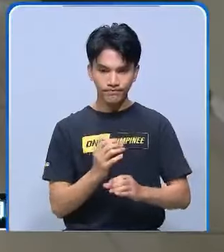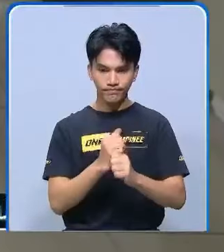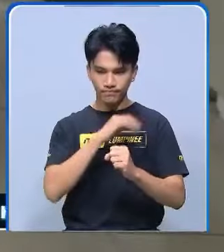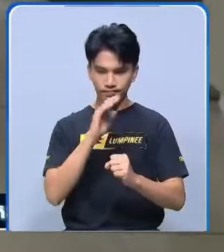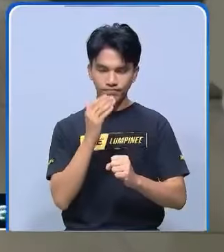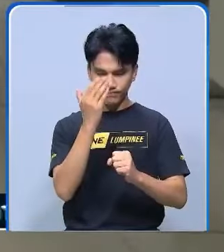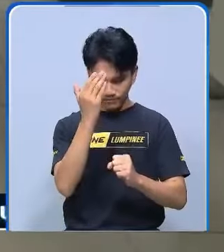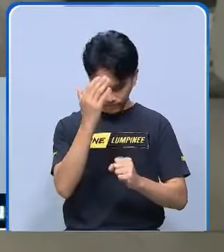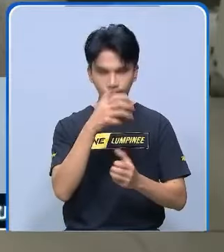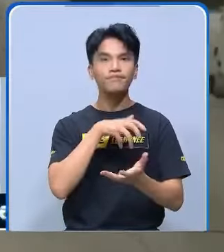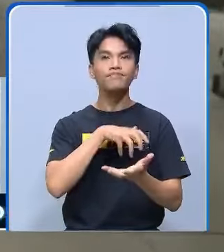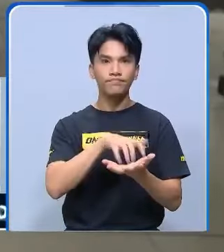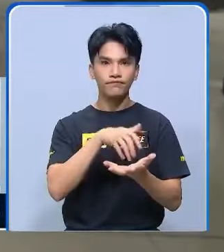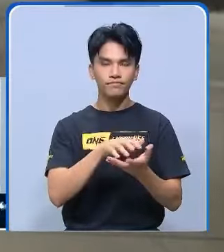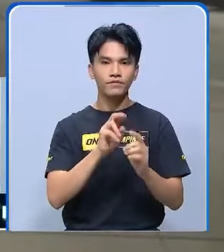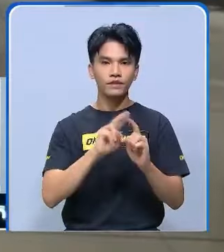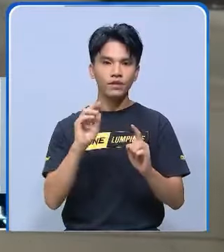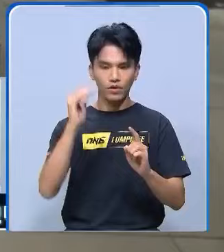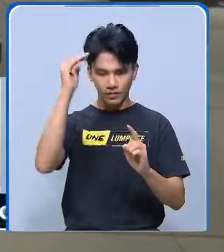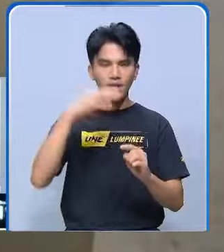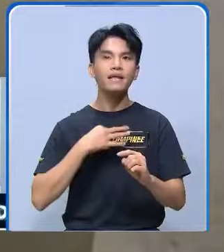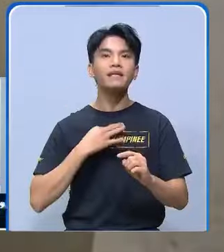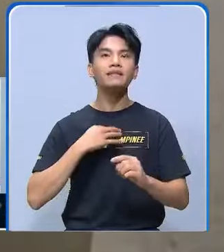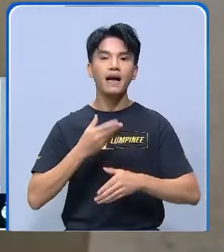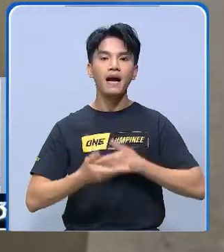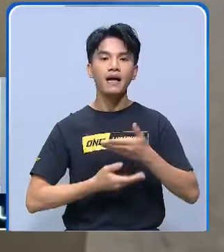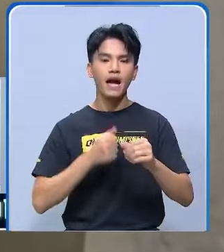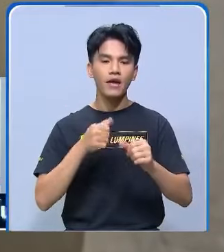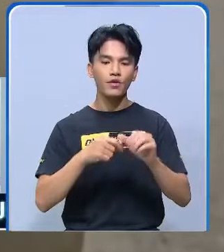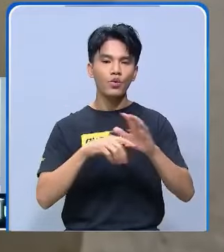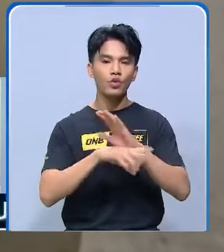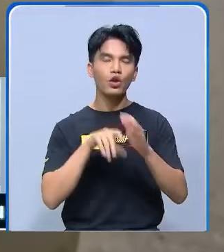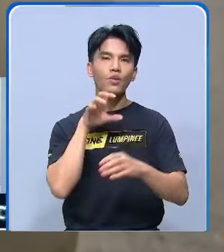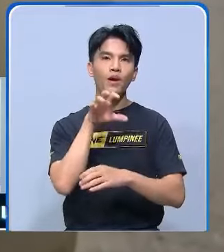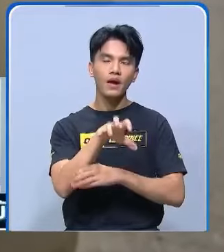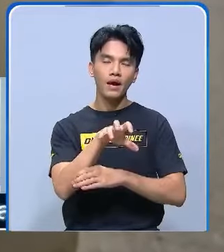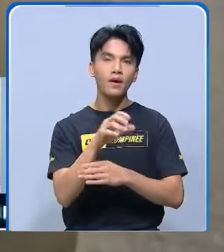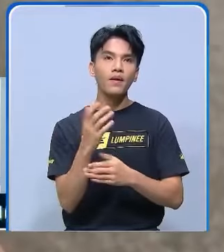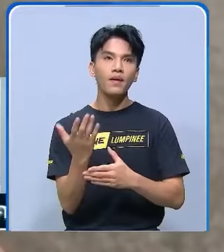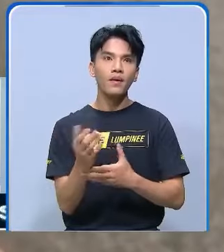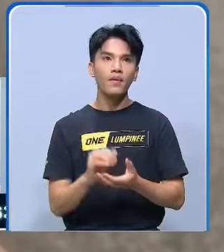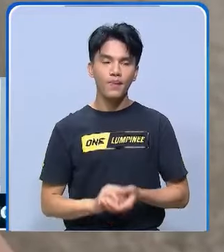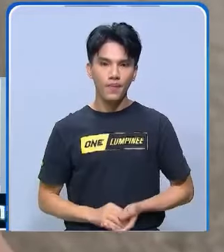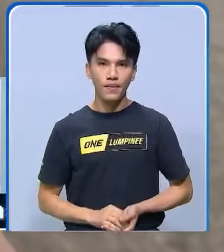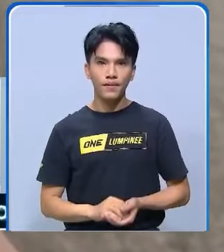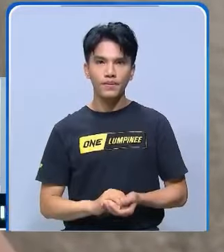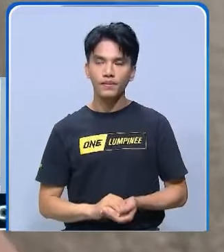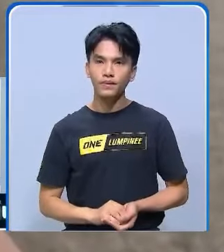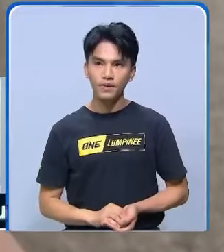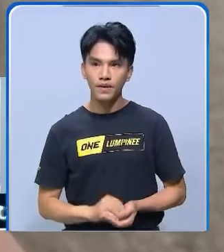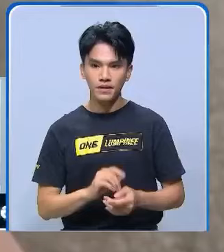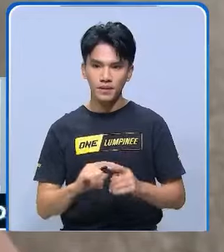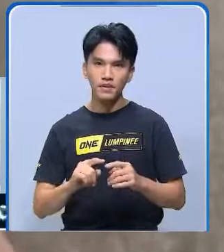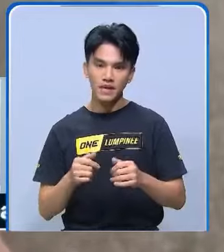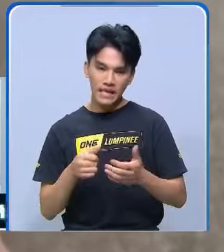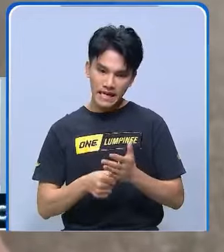หมือนที่บอกไปกรณีนี้เนี่ยรุ่นพี่ขายเสื้อวินเทจในจังหวัดชลบุรีใช้กำลังบังคับทำร้ายร่างกายแล้วก็ข่มขู่รุ่นน้องให้ใช้หนี้ที่ติด